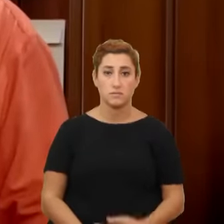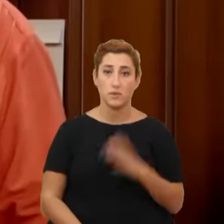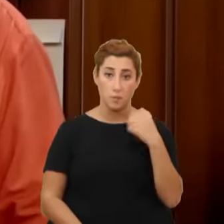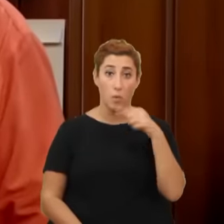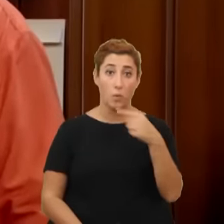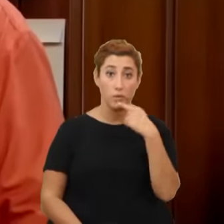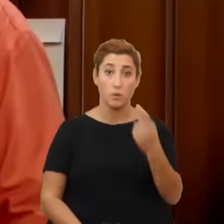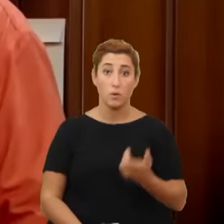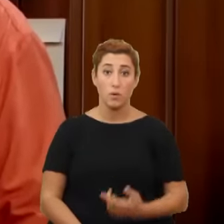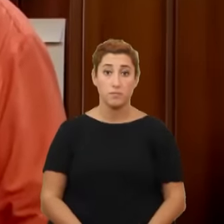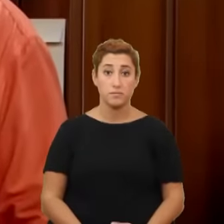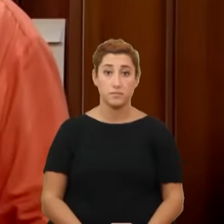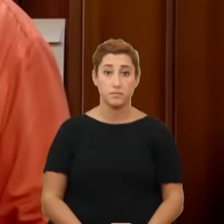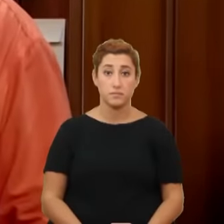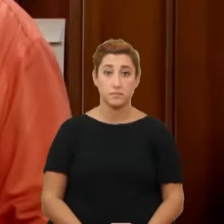Ben de onu diyorum.